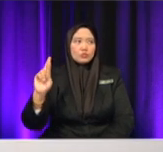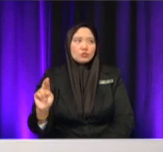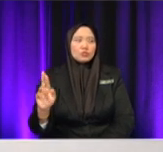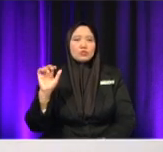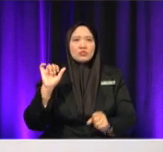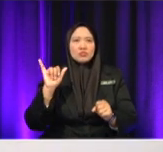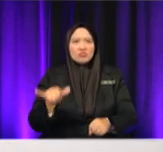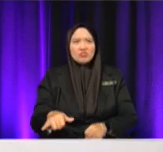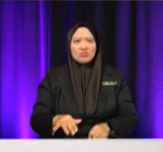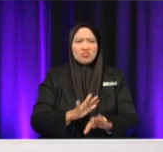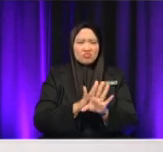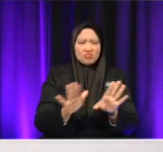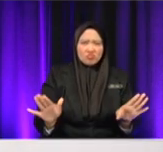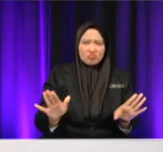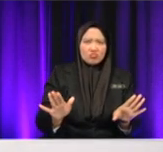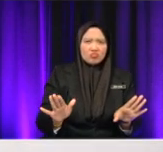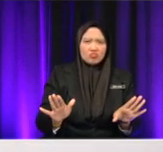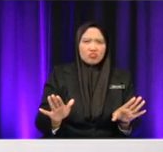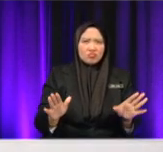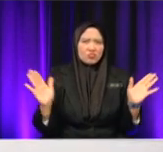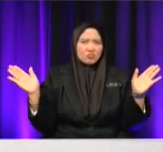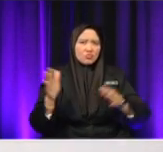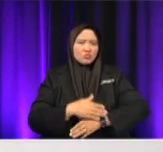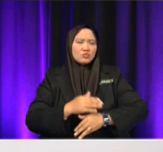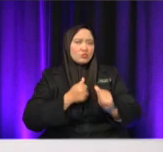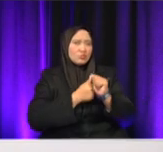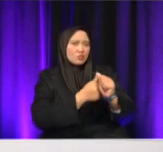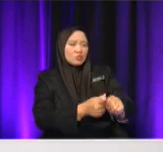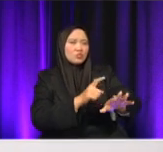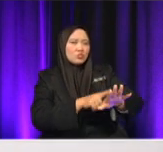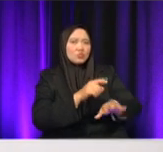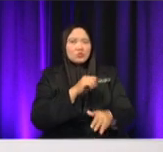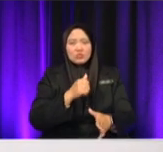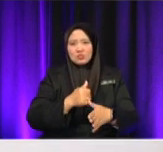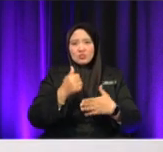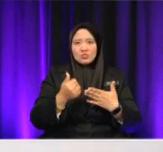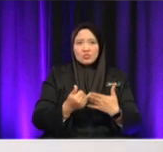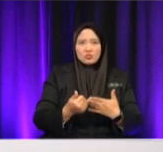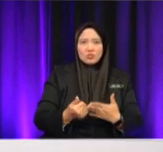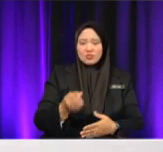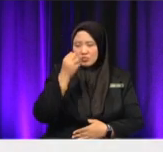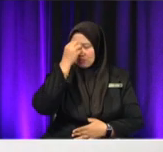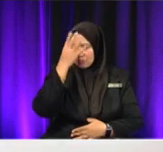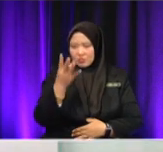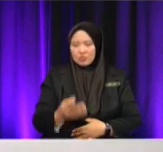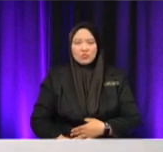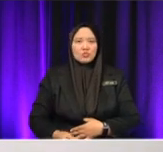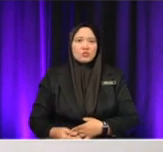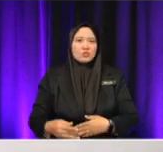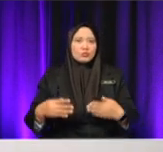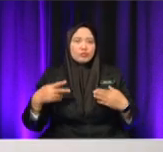contohnya jam sholat di akhir waktu ataupun menegur pakaian mereka jika melanggar jika tidak mengikut Syariah